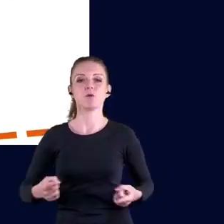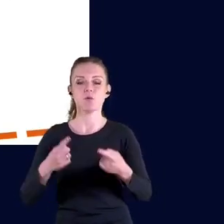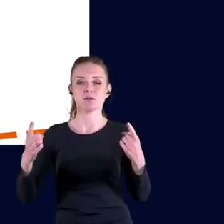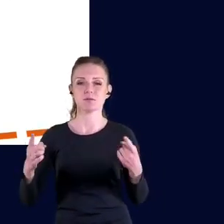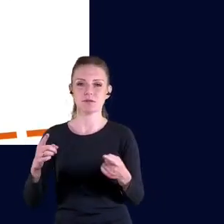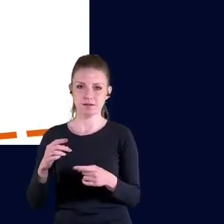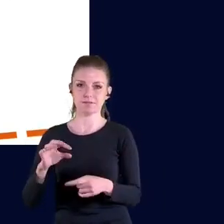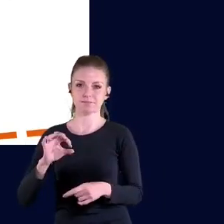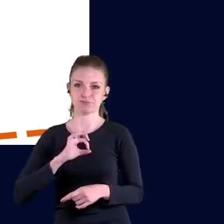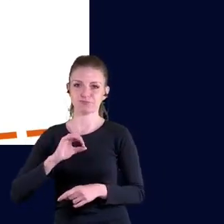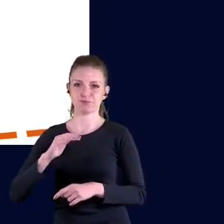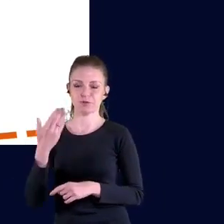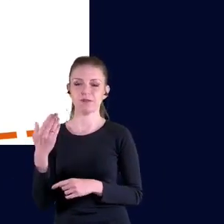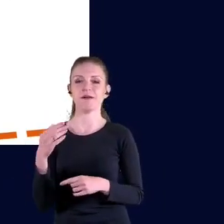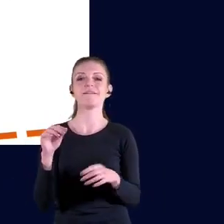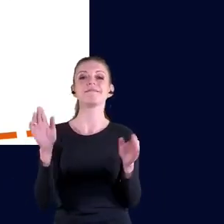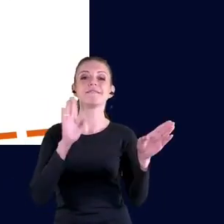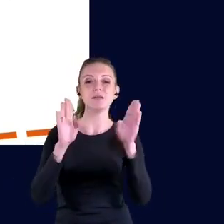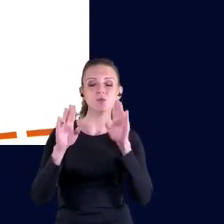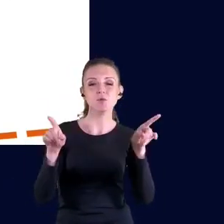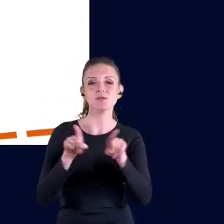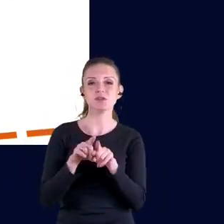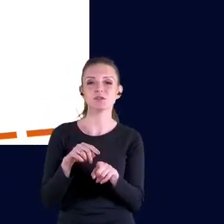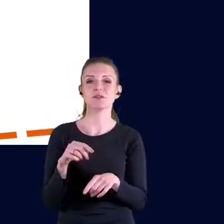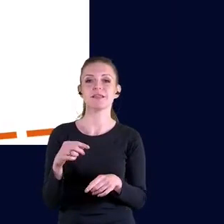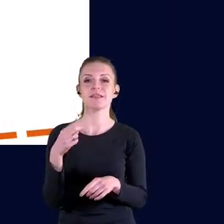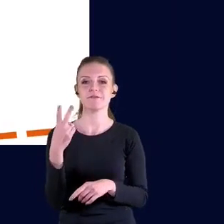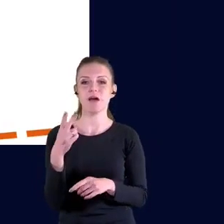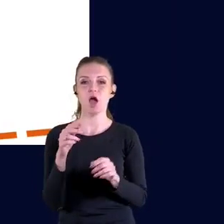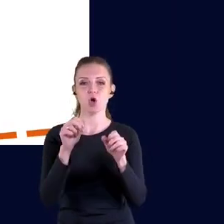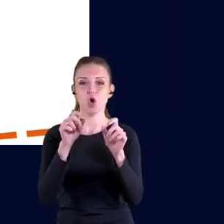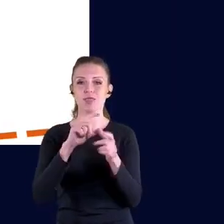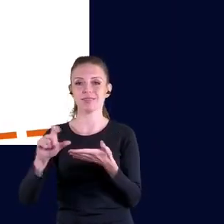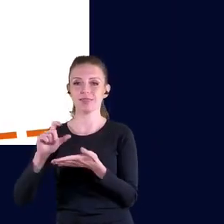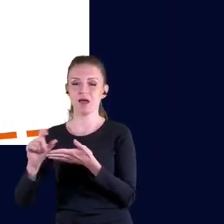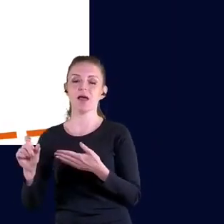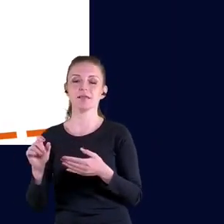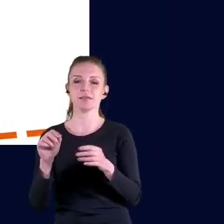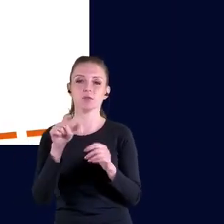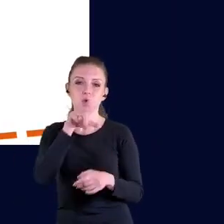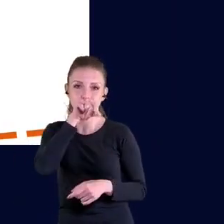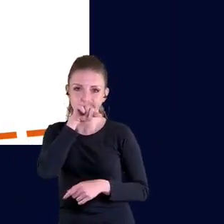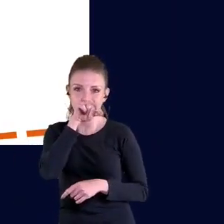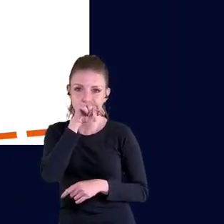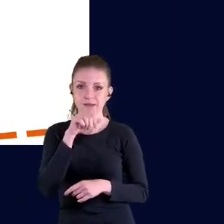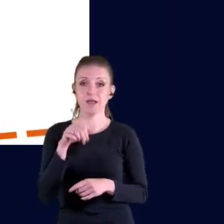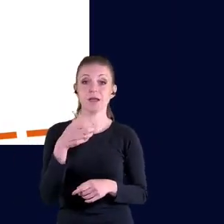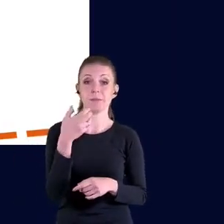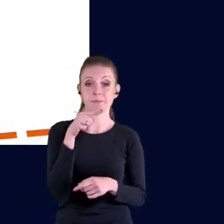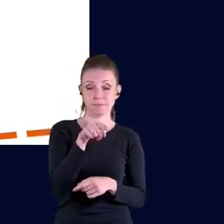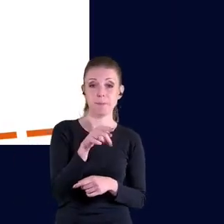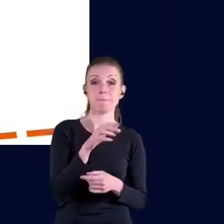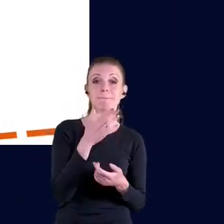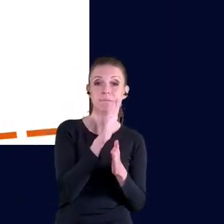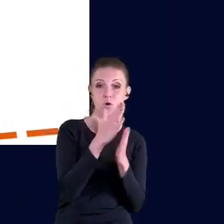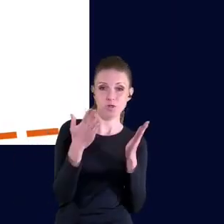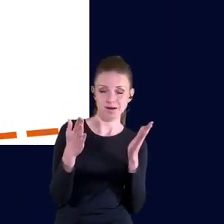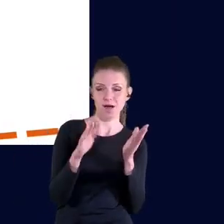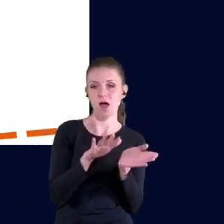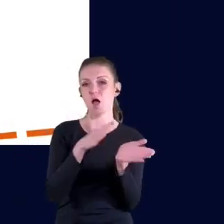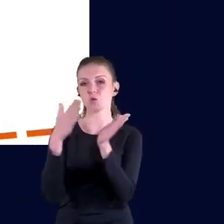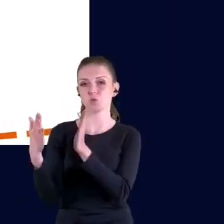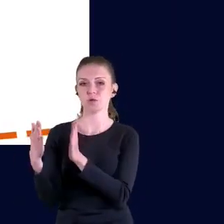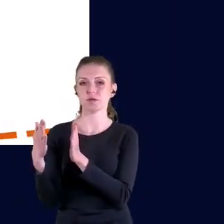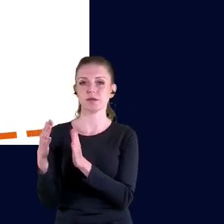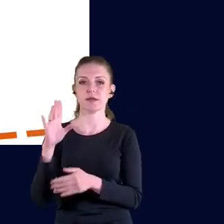markę na Facebooku oraz dwa kąty Twitterze jedno konto biblioteczne oraz drugie